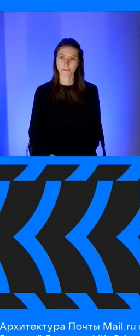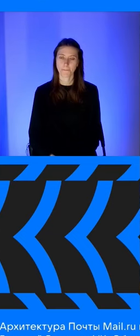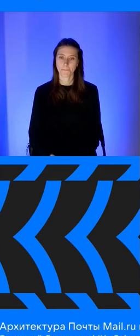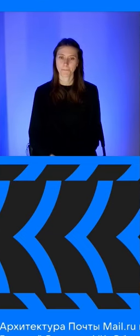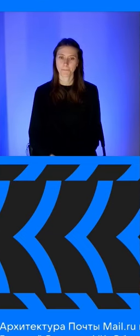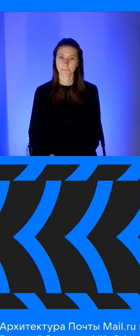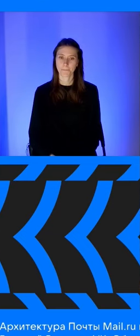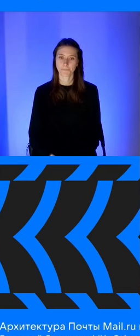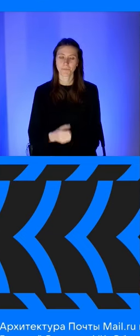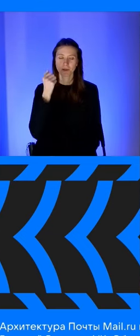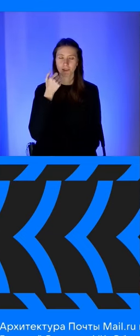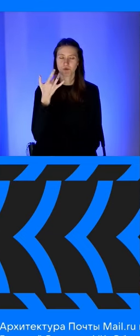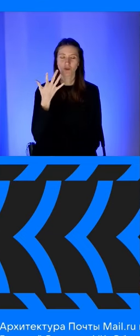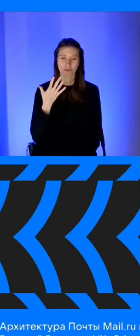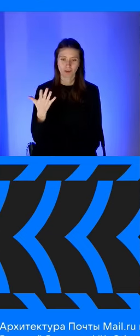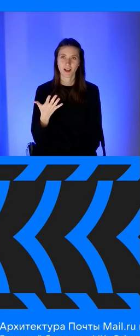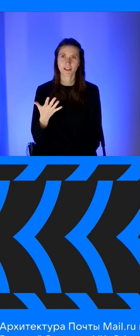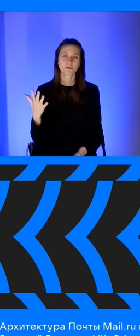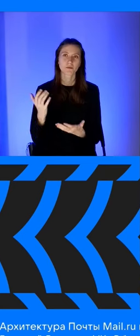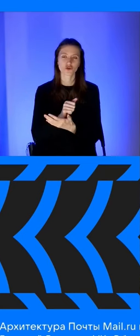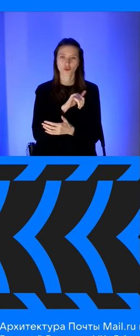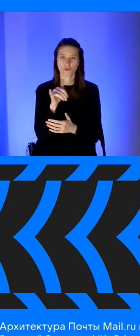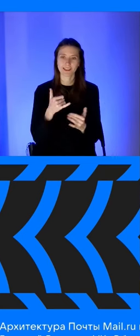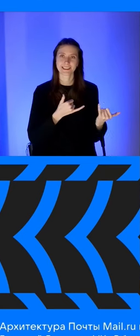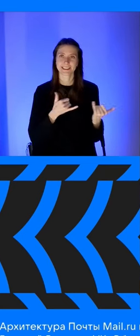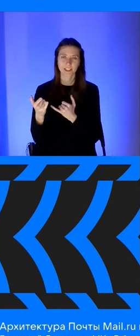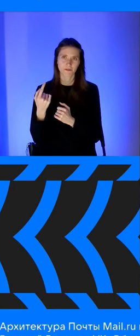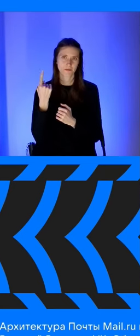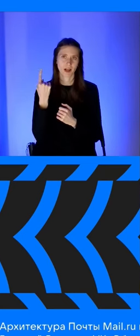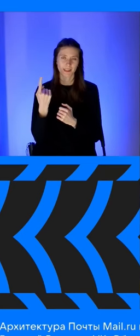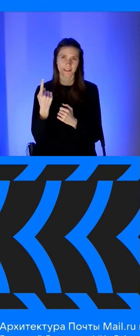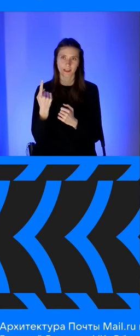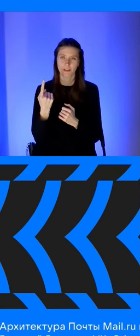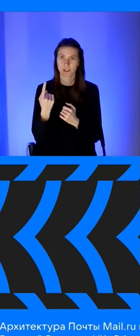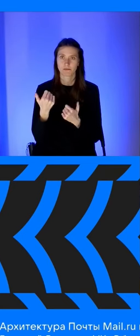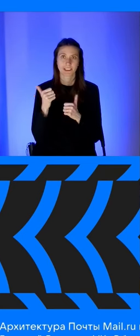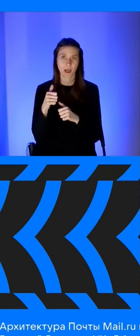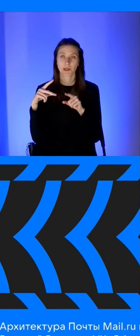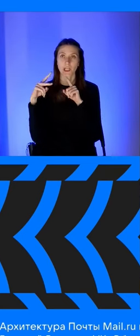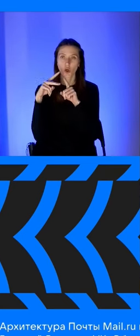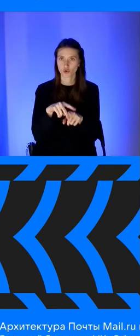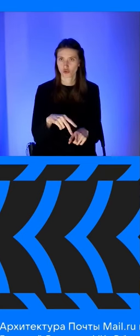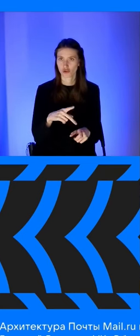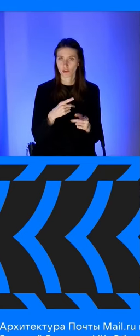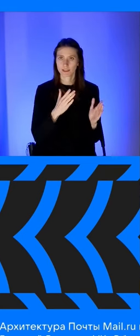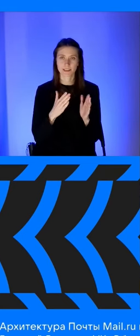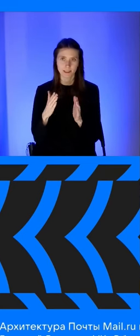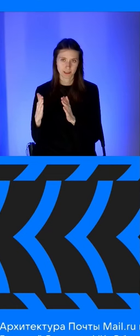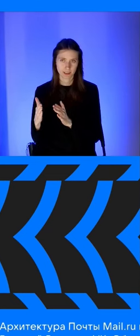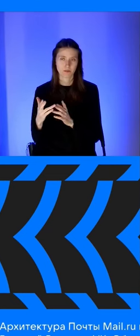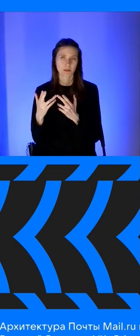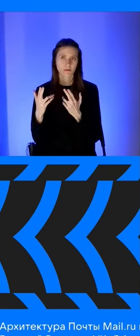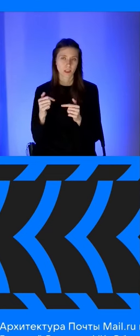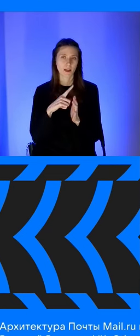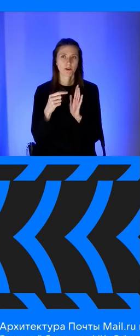Да, спасибо за доклад. Получается, у вас сервис один из самых, ну, групп сервисов, одна из самых нагруженных в экосистеме Mail.ru.